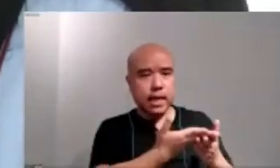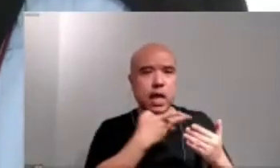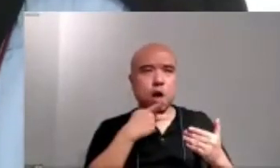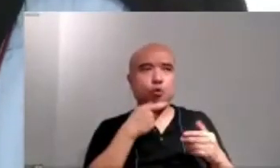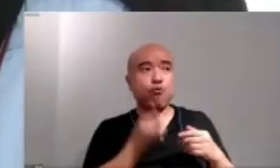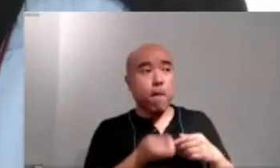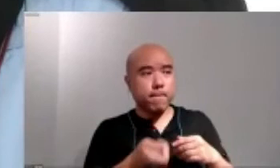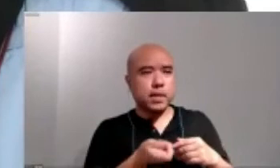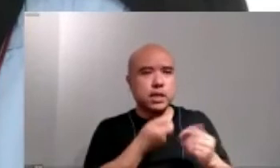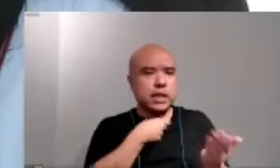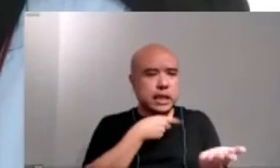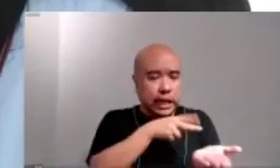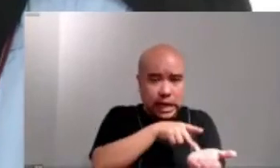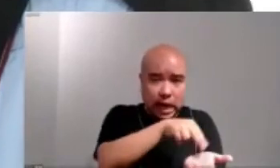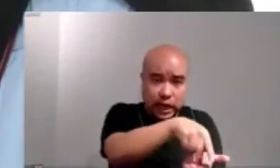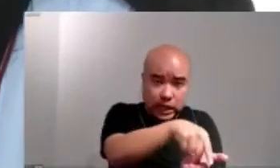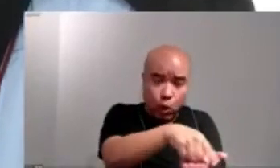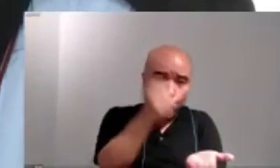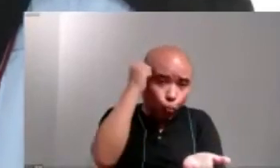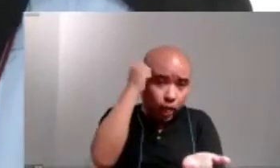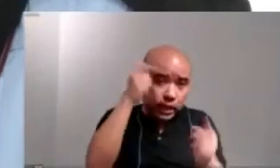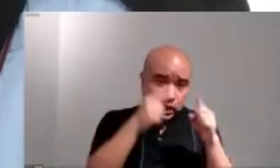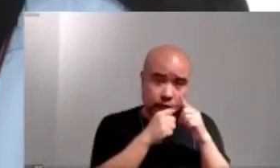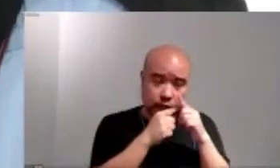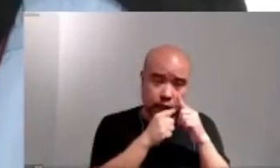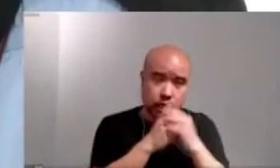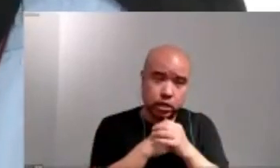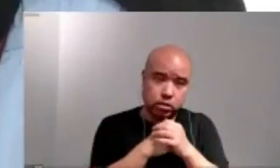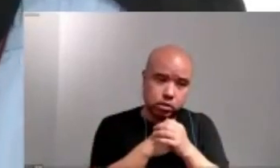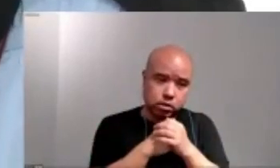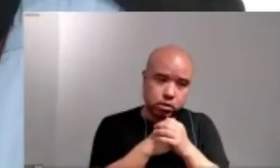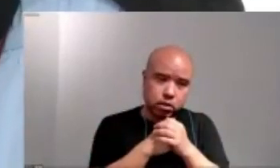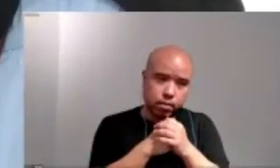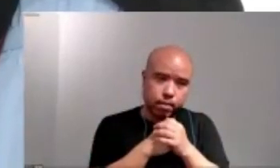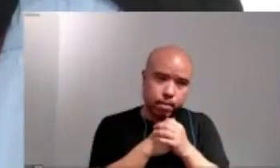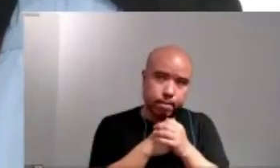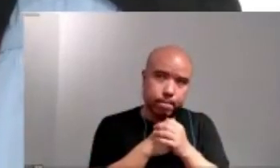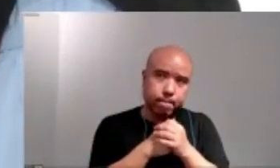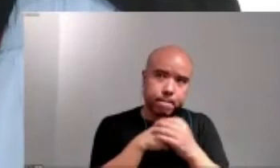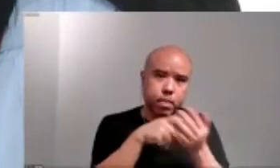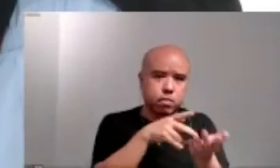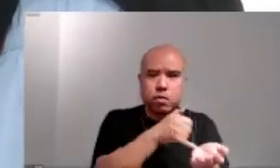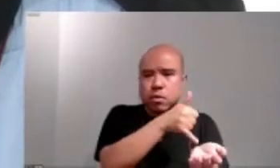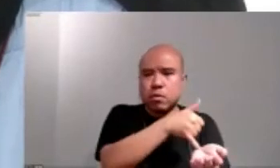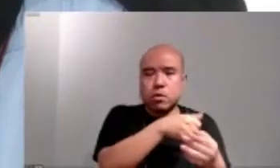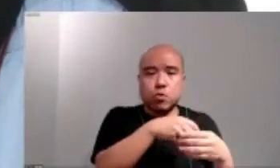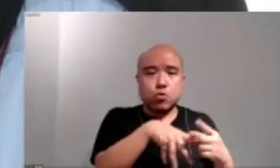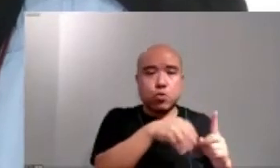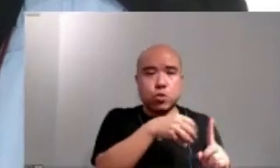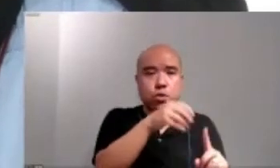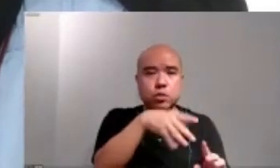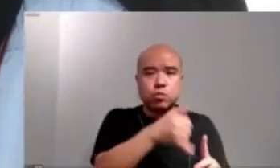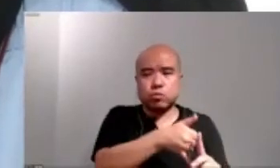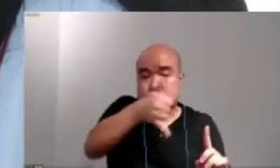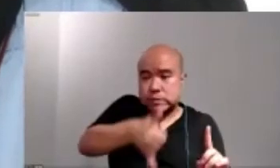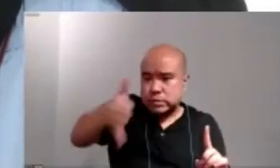街坊，同埋可以令到顧客唔需要俾多一個入閘嘅費用，咁希望能夠吸引更加多顧客去